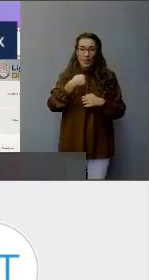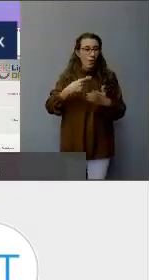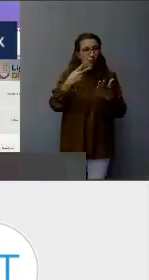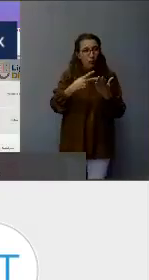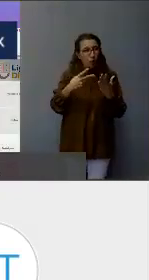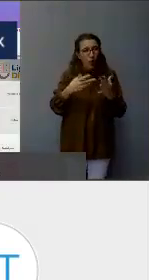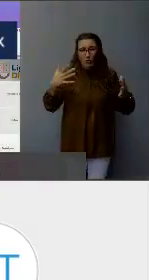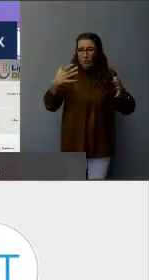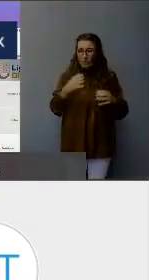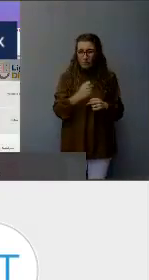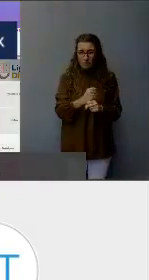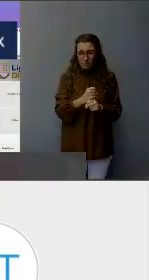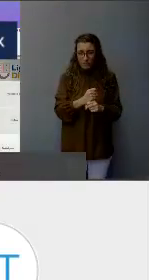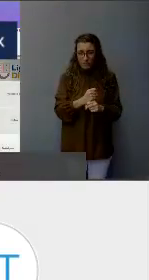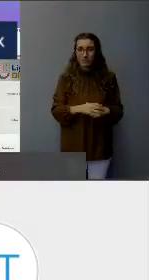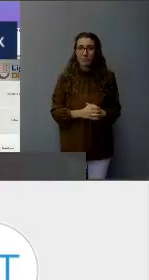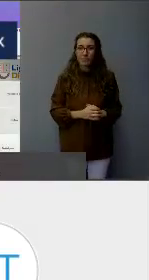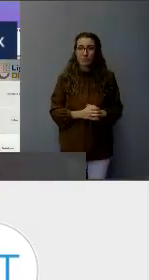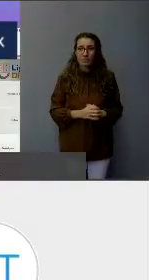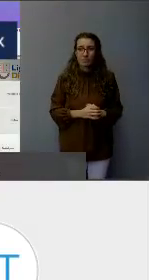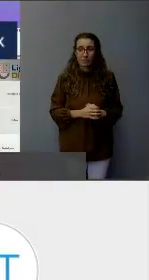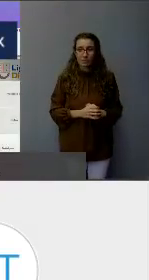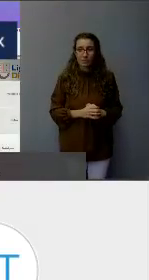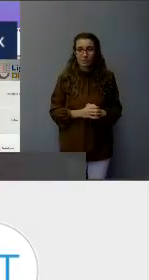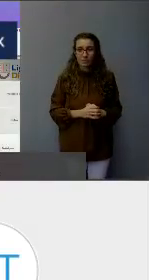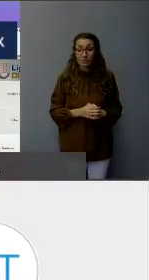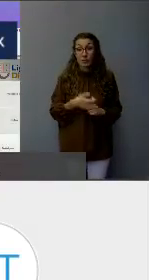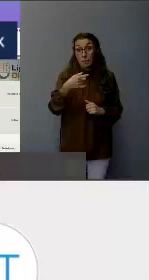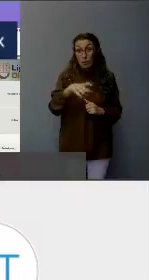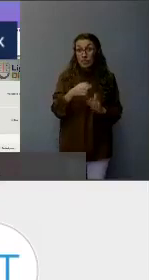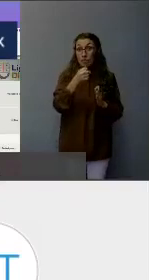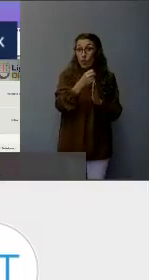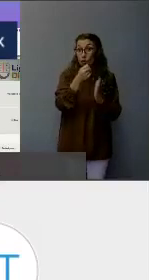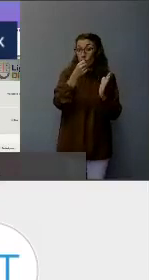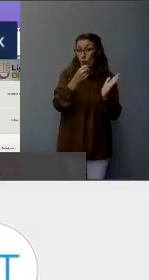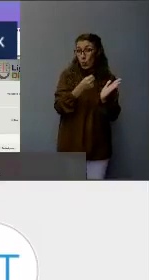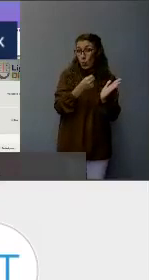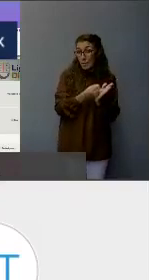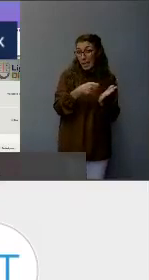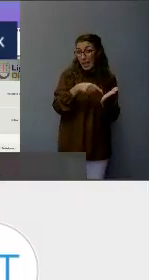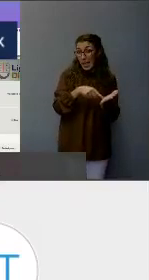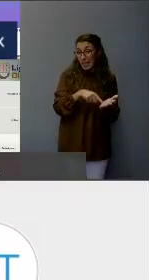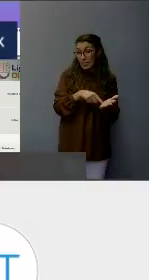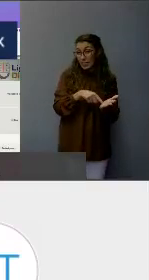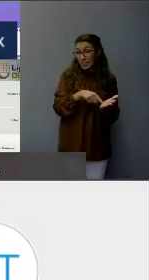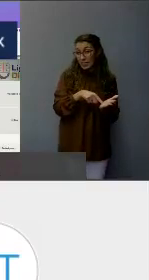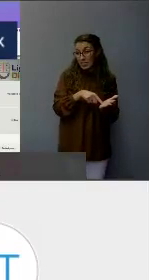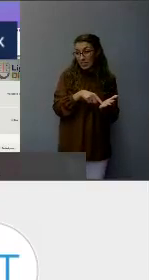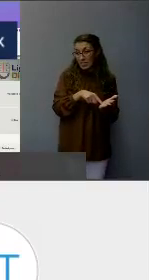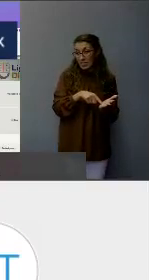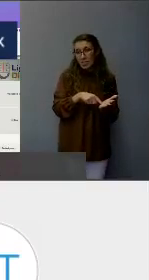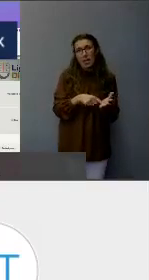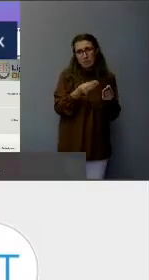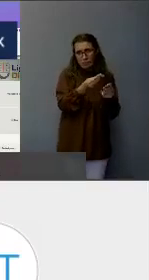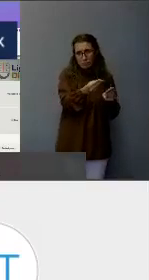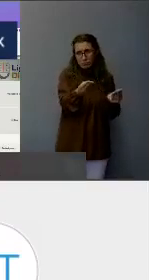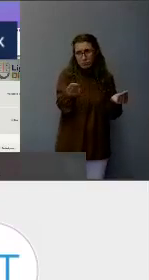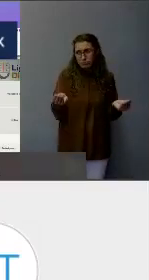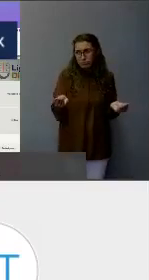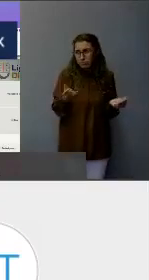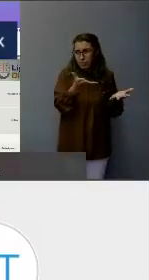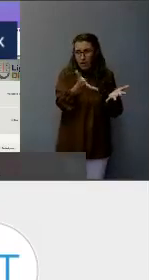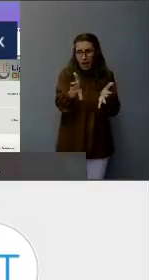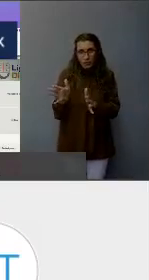anche perché nei documenti ovviamente sono costernati il primo